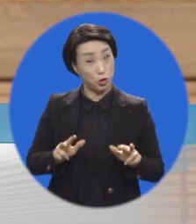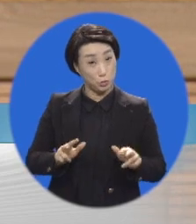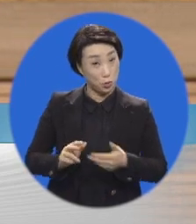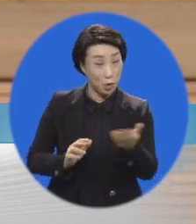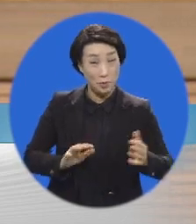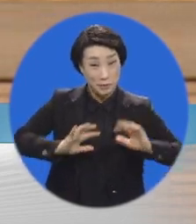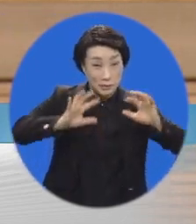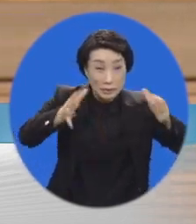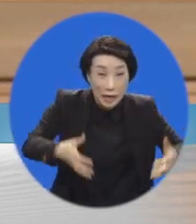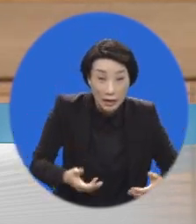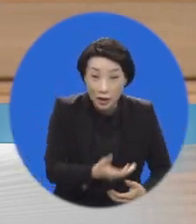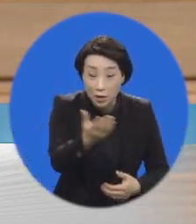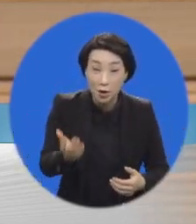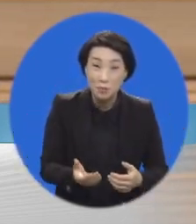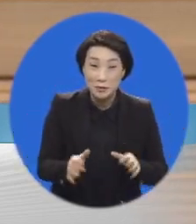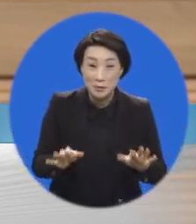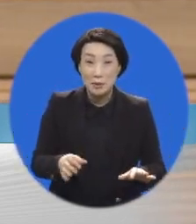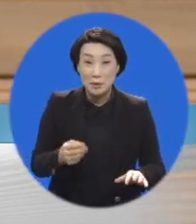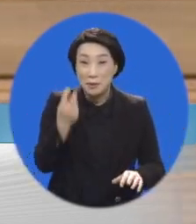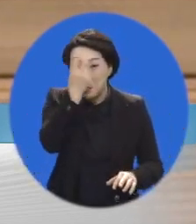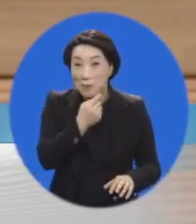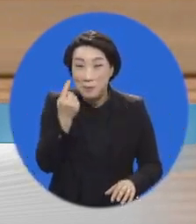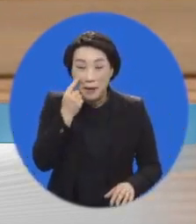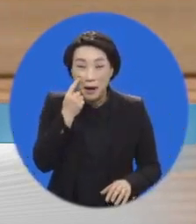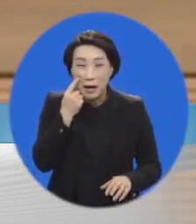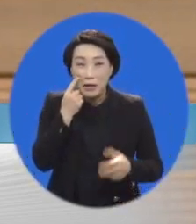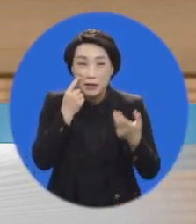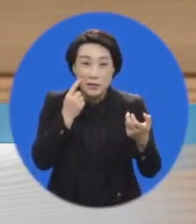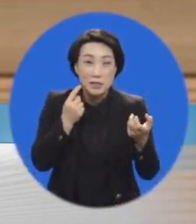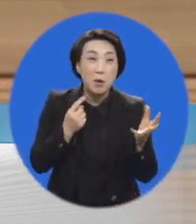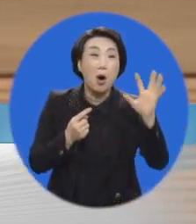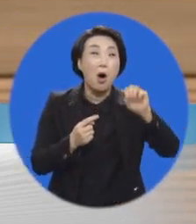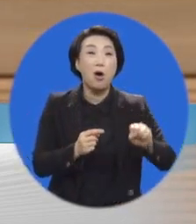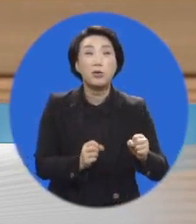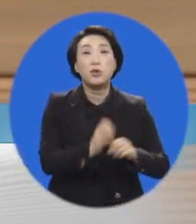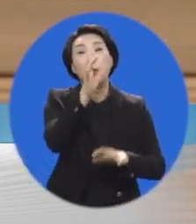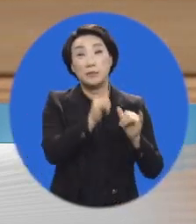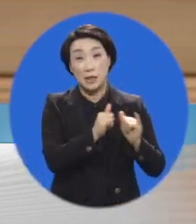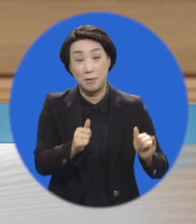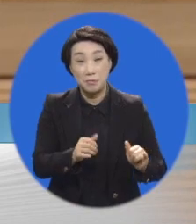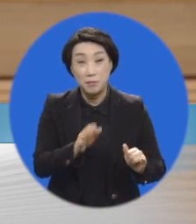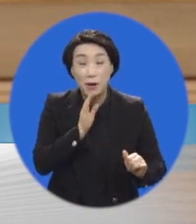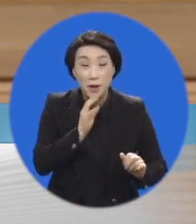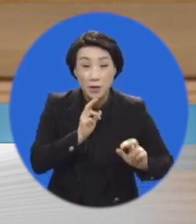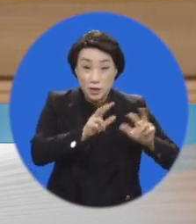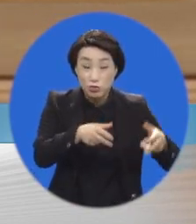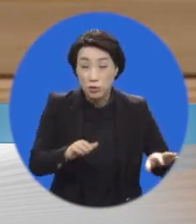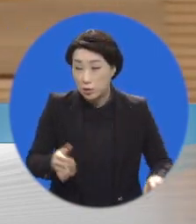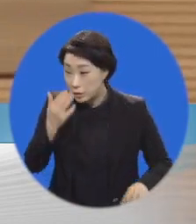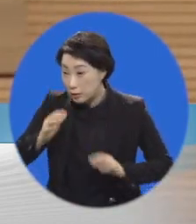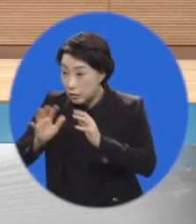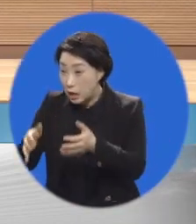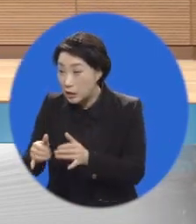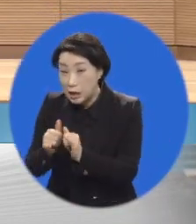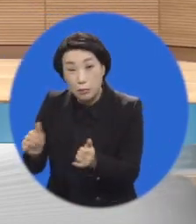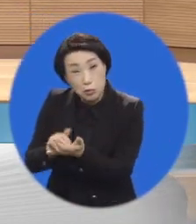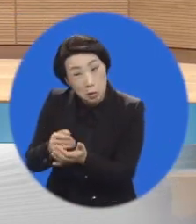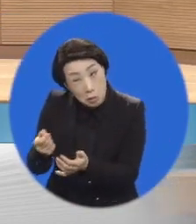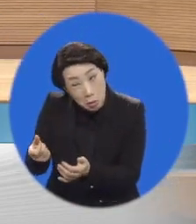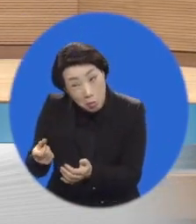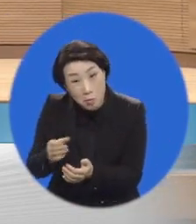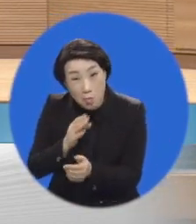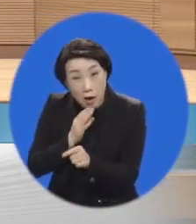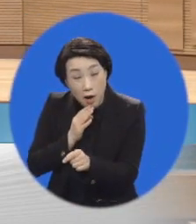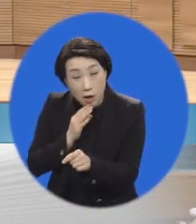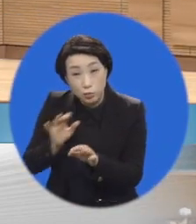전 세계 보세요. 70억이 넘는 인구가 이스라엘을